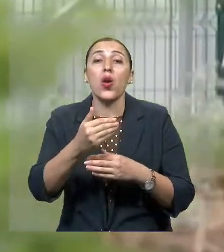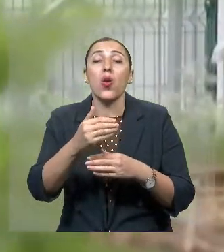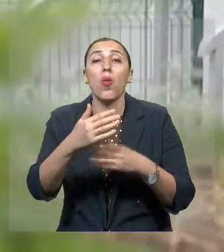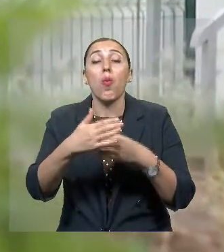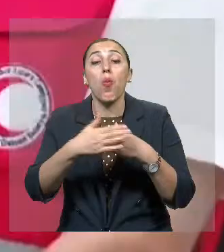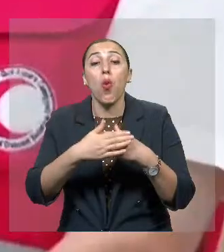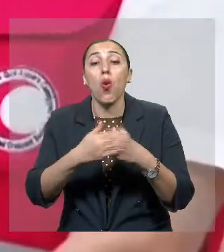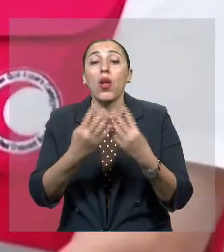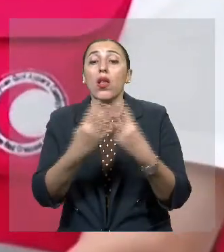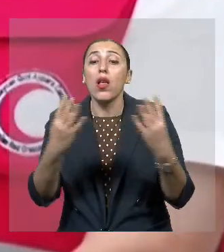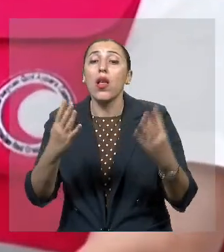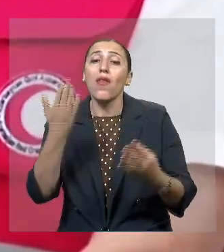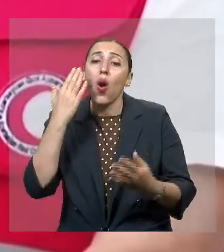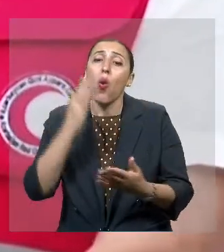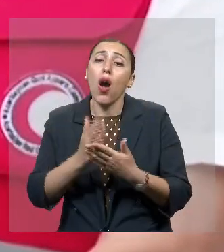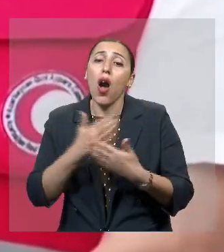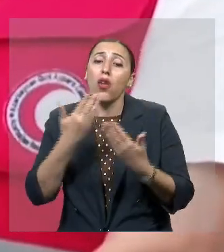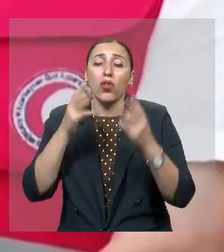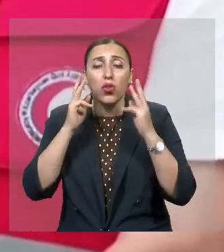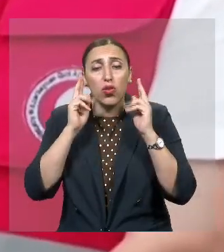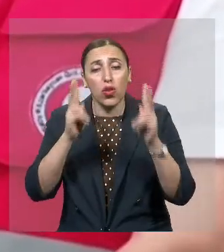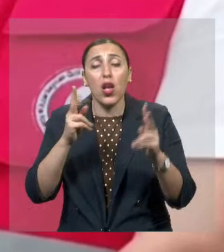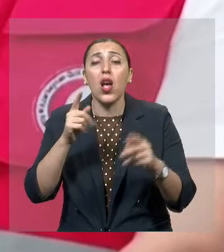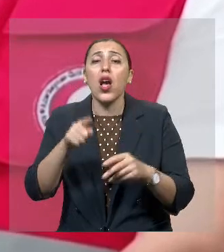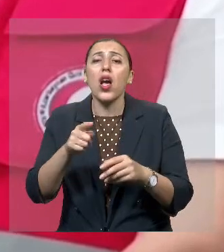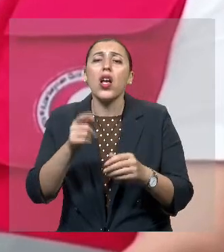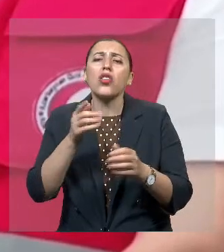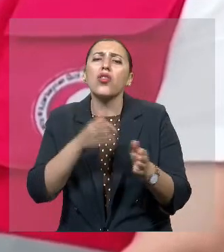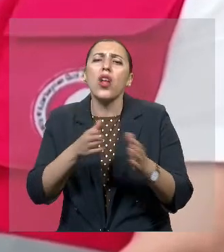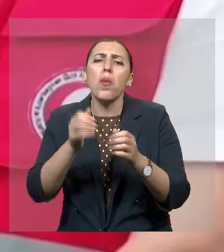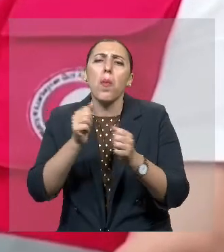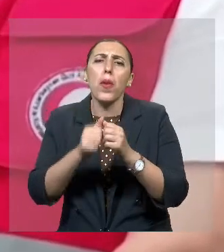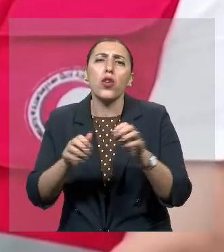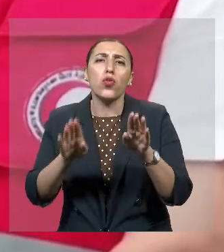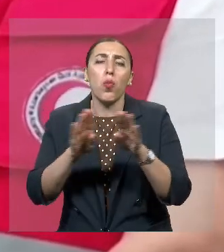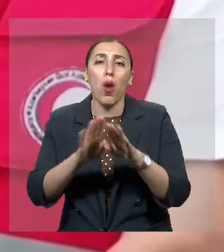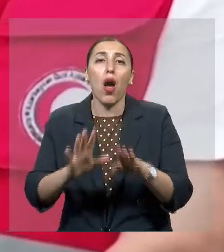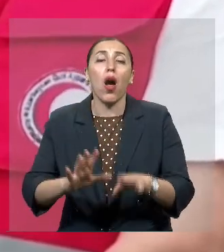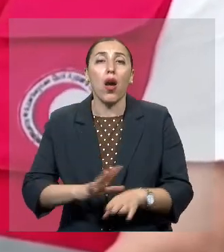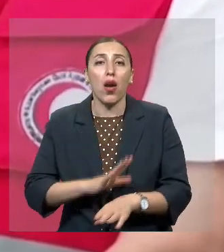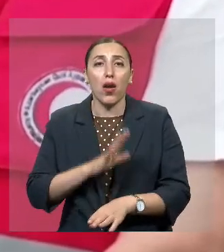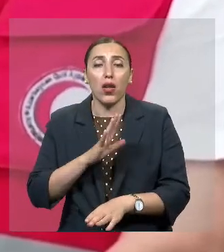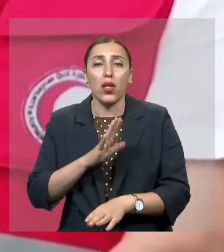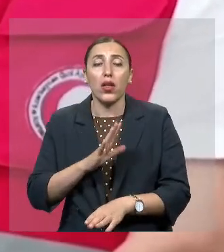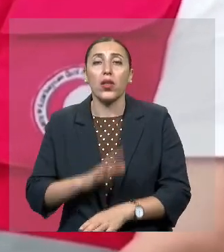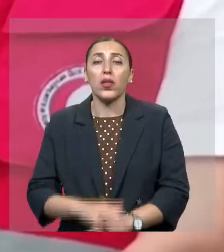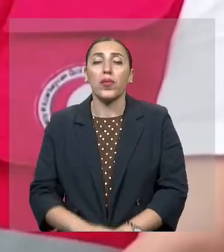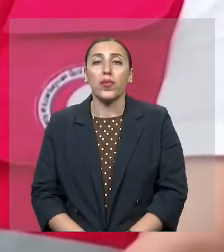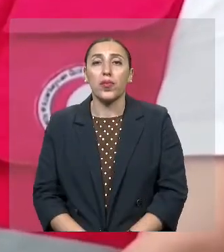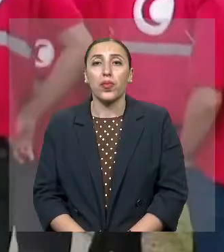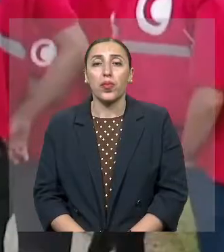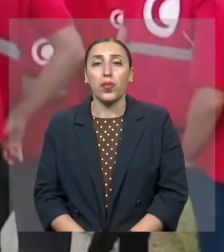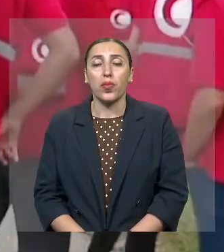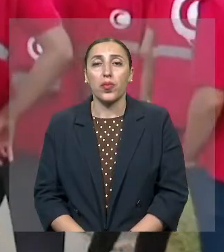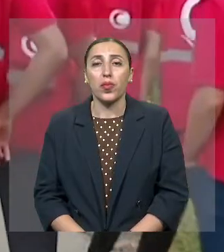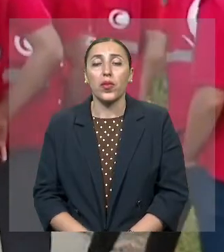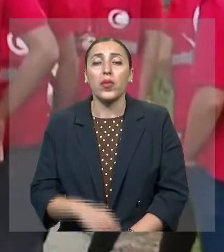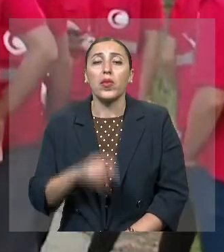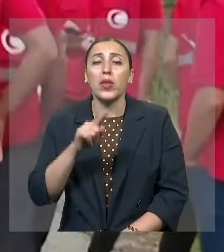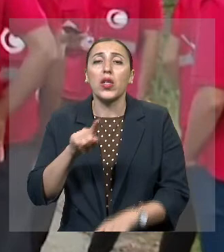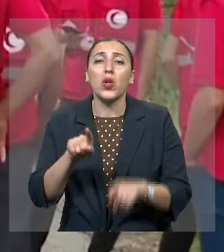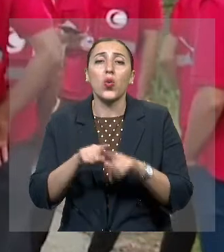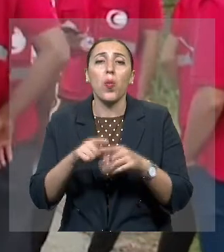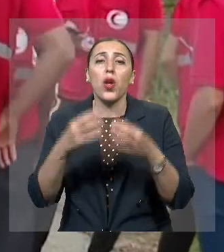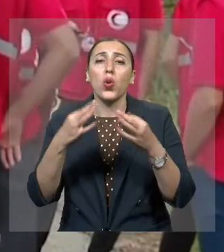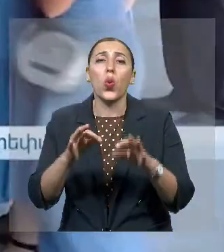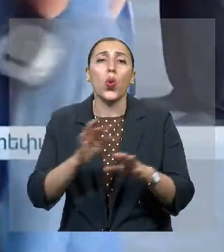տեղադրել թե չէ, բայց այդտեղ միշտ էլ փակ ա եղել ճանապարհը, իրենք էլ չեն թողել ու ըստ իրենց չեն էլ